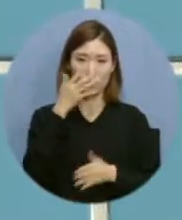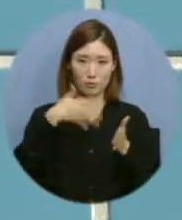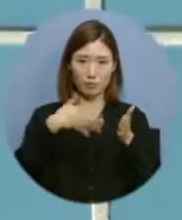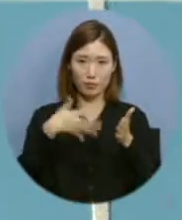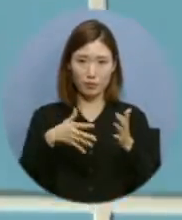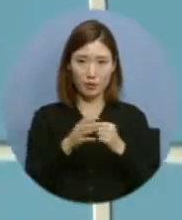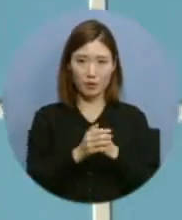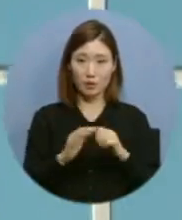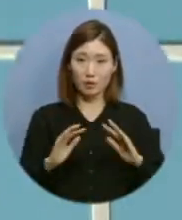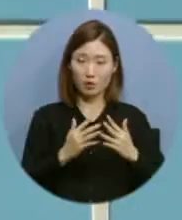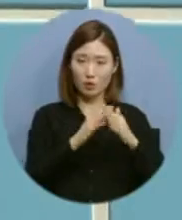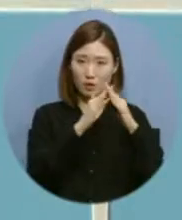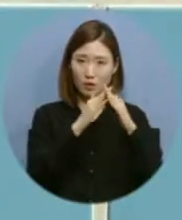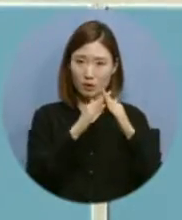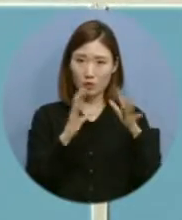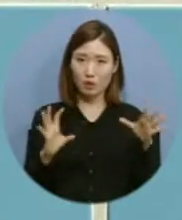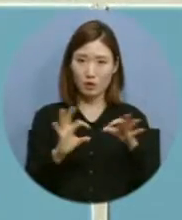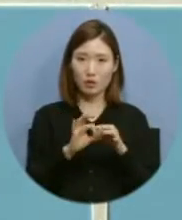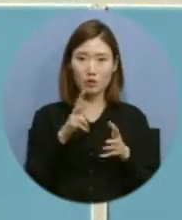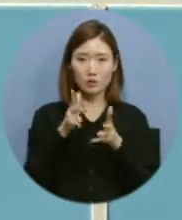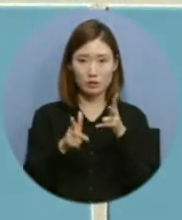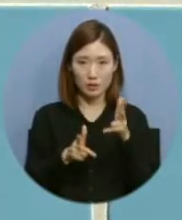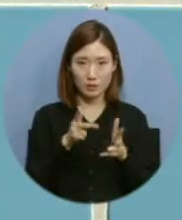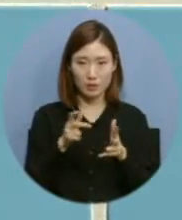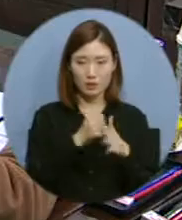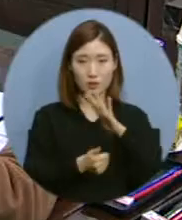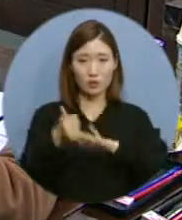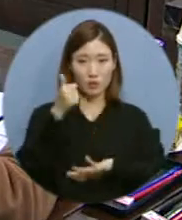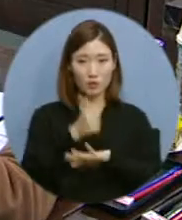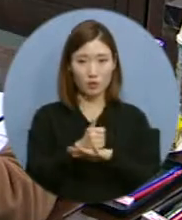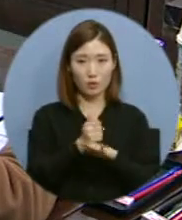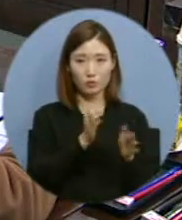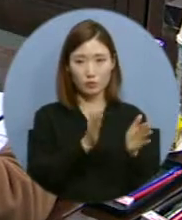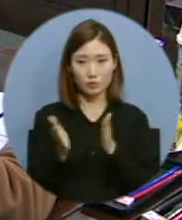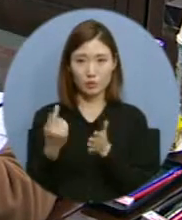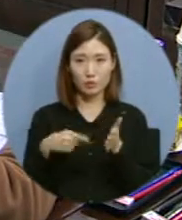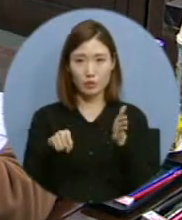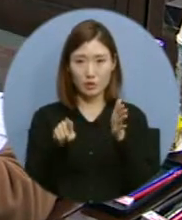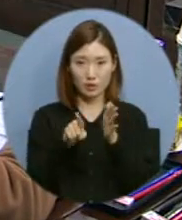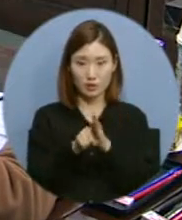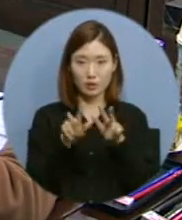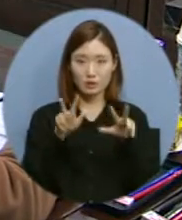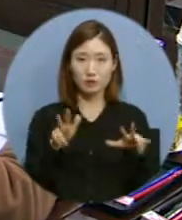종합의료복합단지 건립과 이와 관련된 사업이 성공적으로 마무리되기